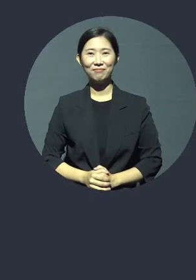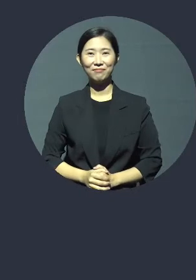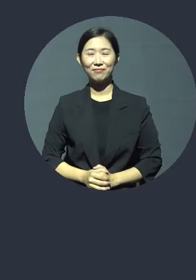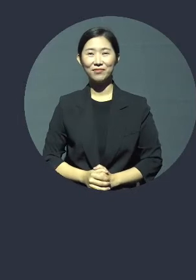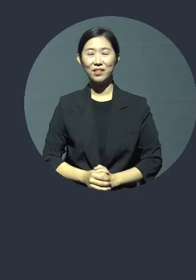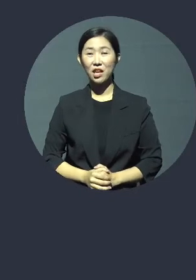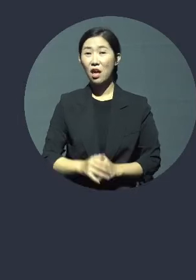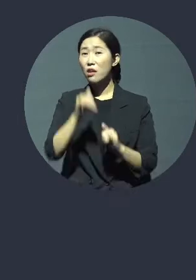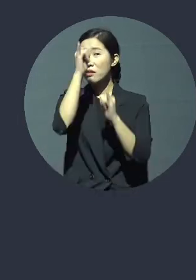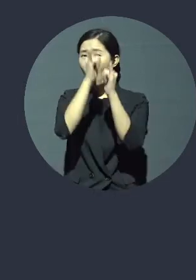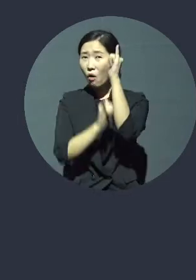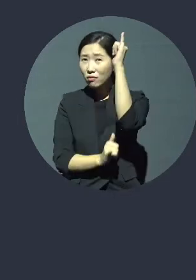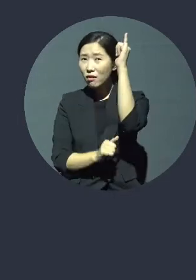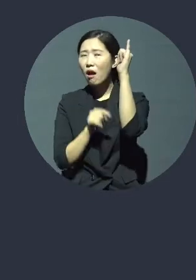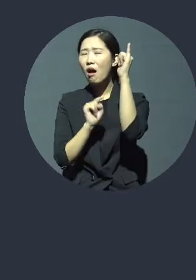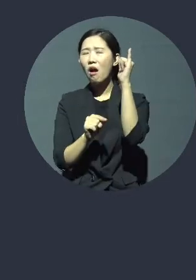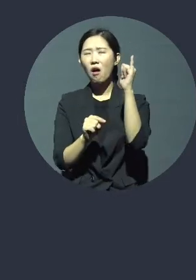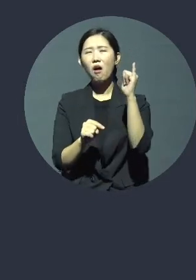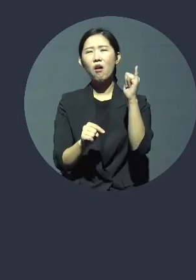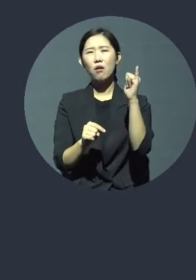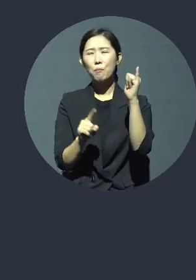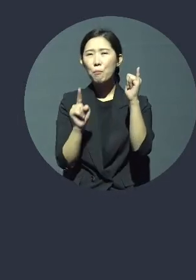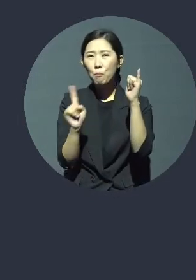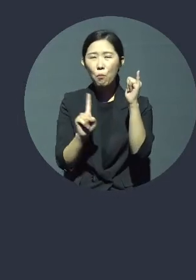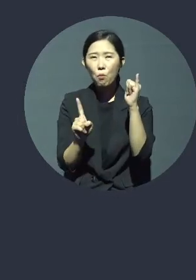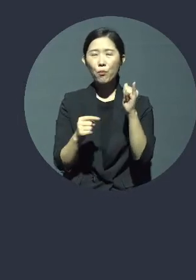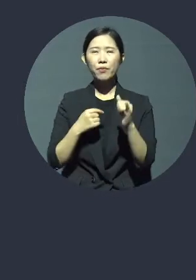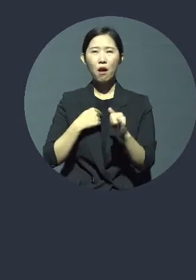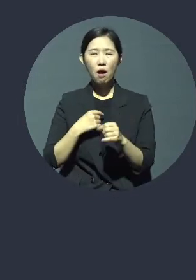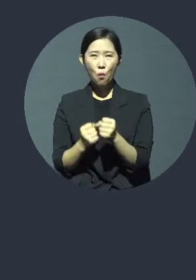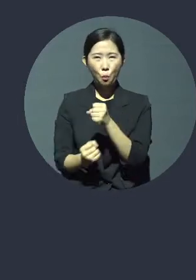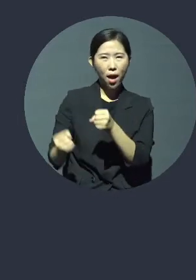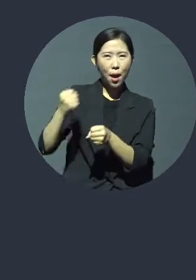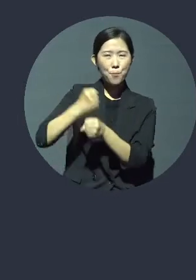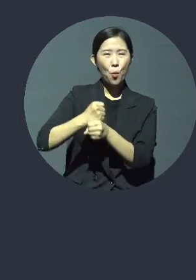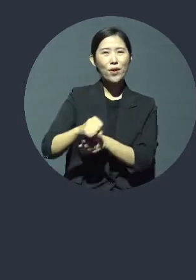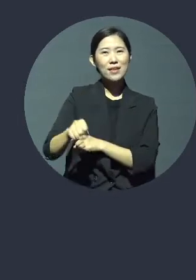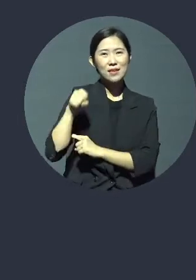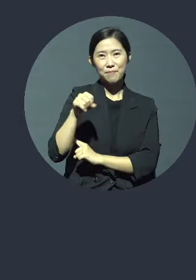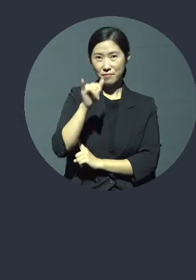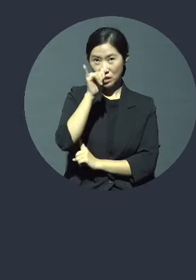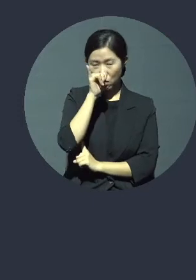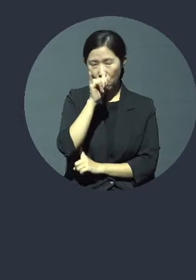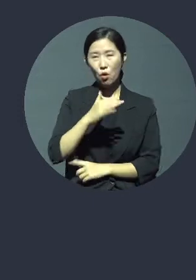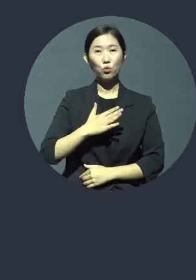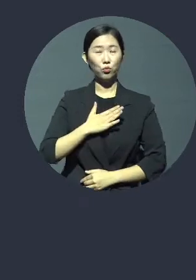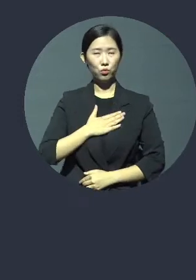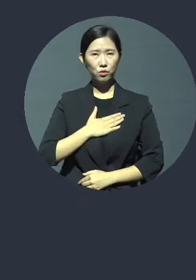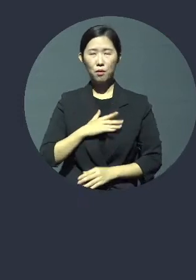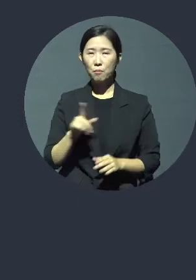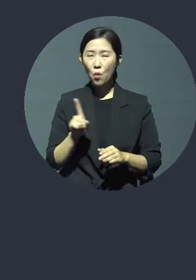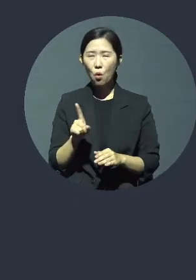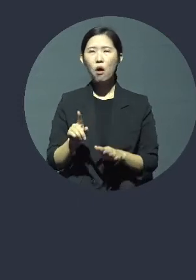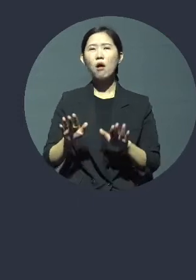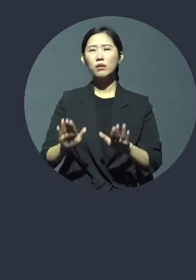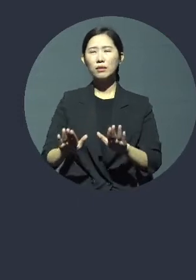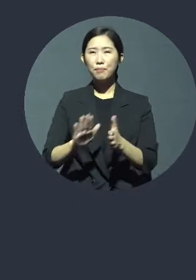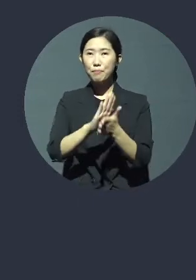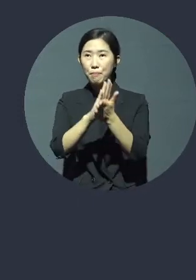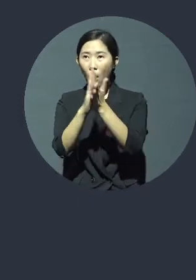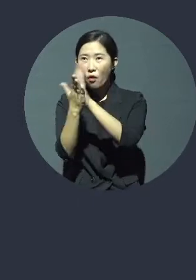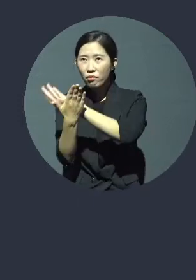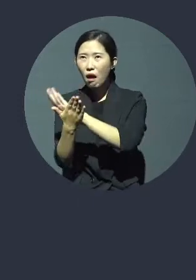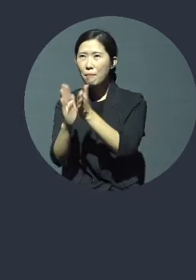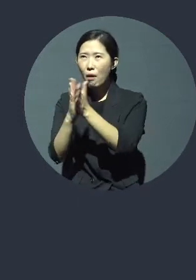역사에서 보여주듯이 대단한 유연성과 회복력을 가진 인류가 이 팬데믹 시대에 변하지 않는 가치와 변하는 가치를